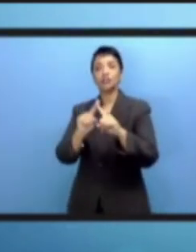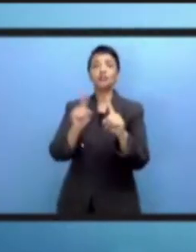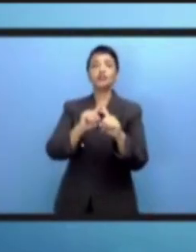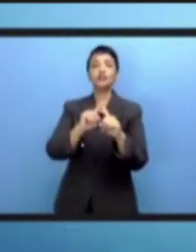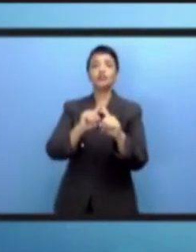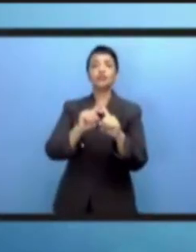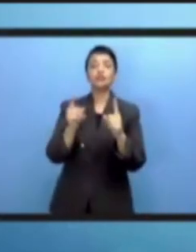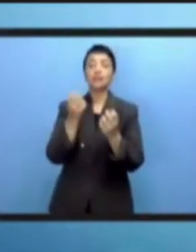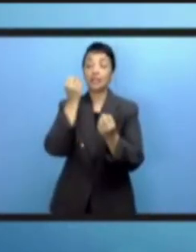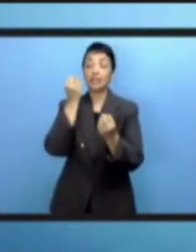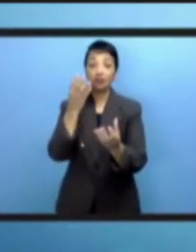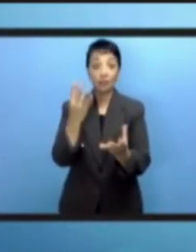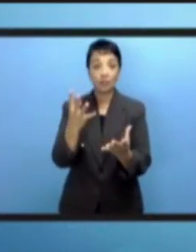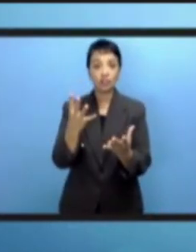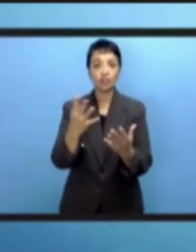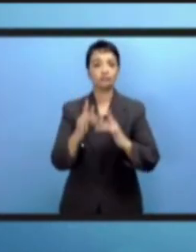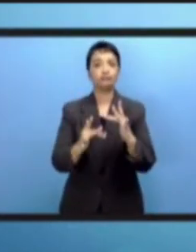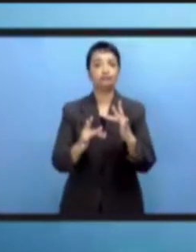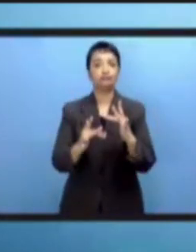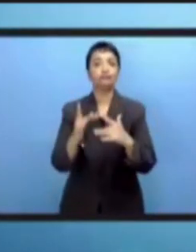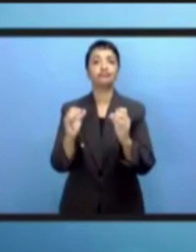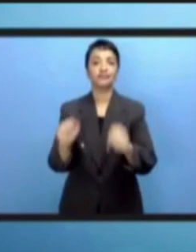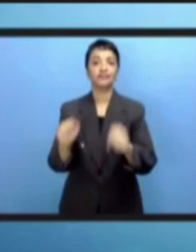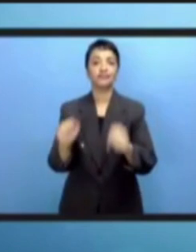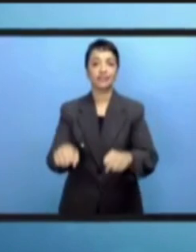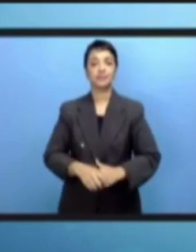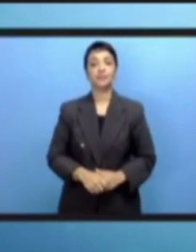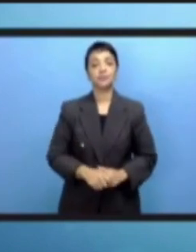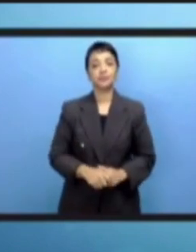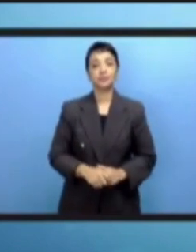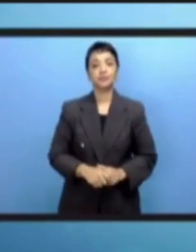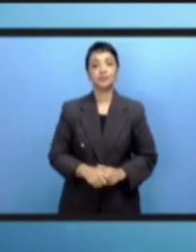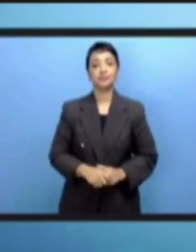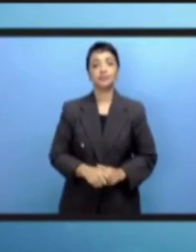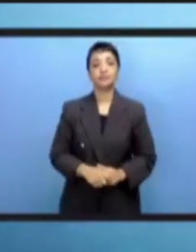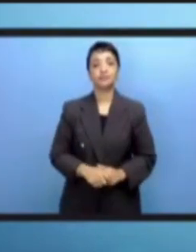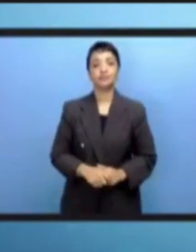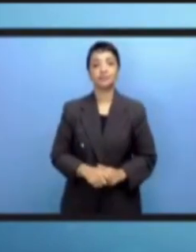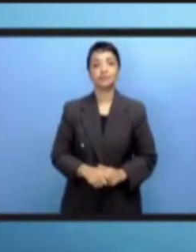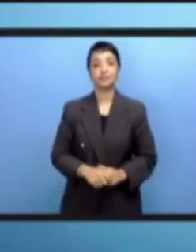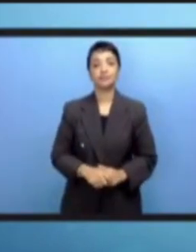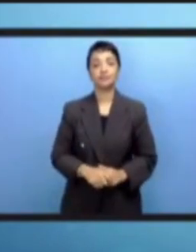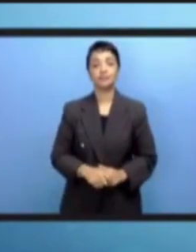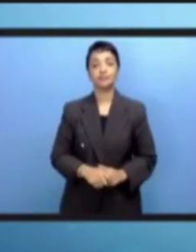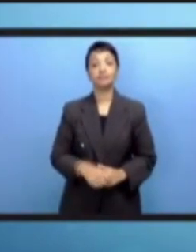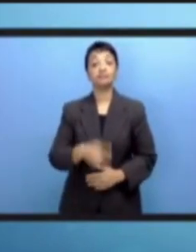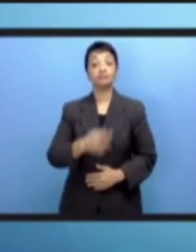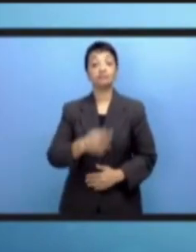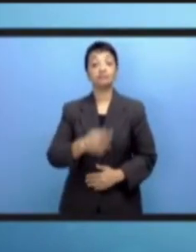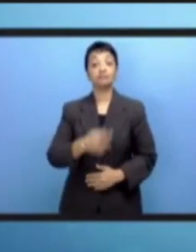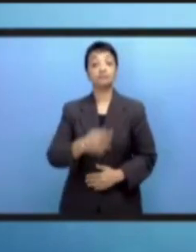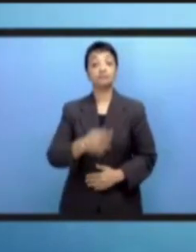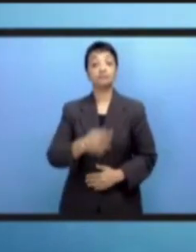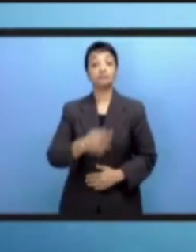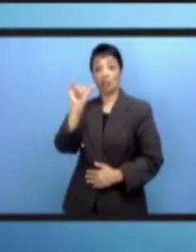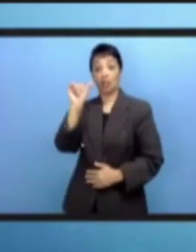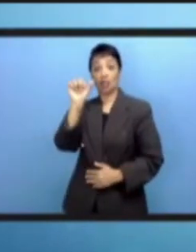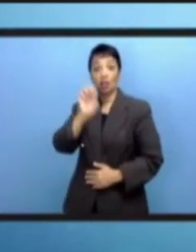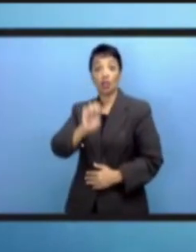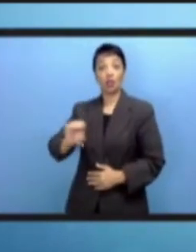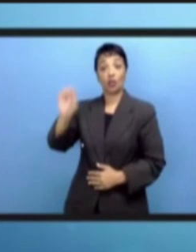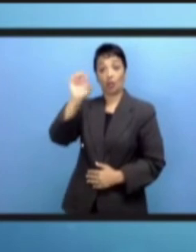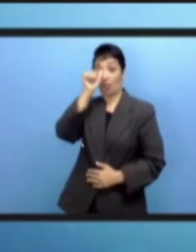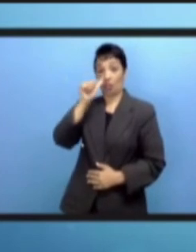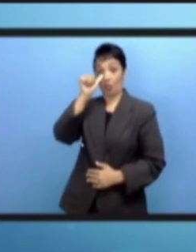у нас было много возможностей. Например, благодаря интернету в северной части нашей страны